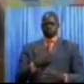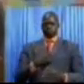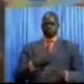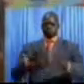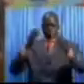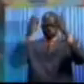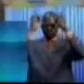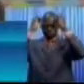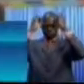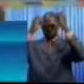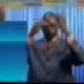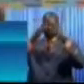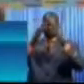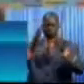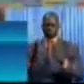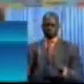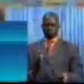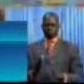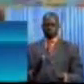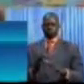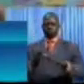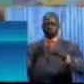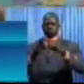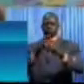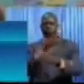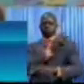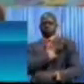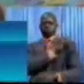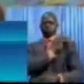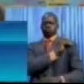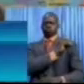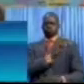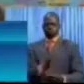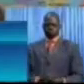étudiant qui s'appelle Kabore Denis. Il a soutenu, il